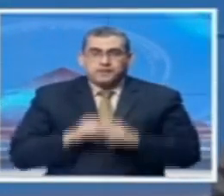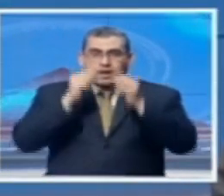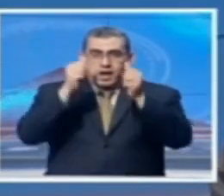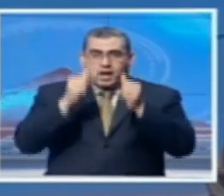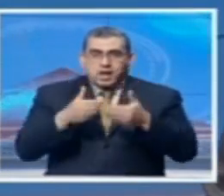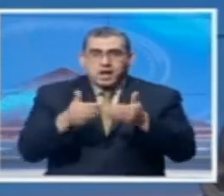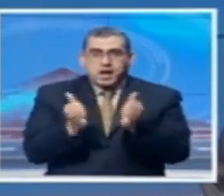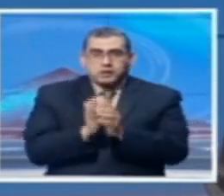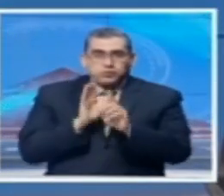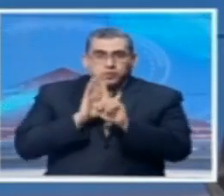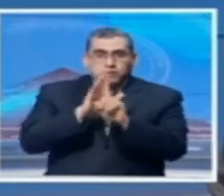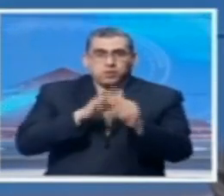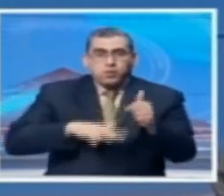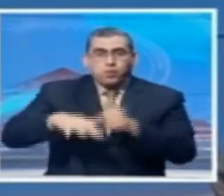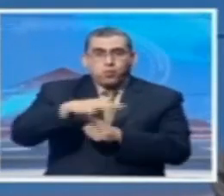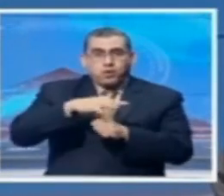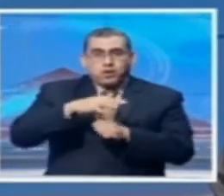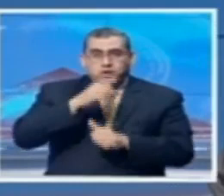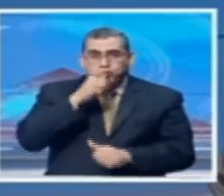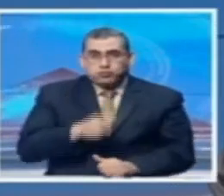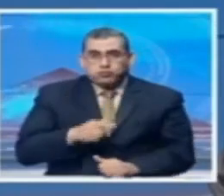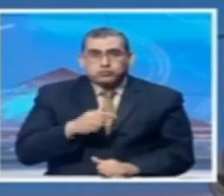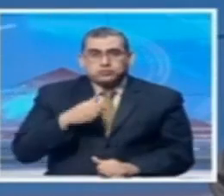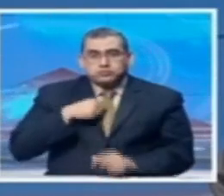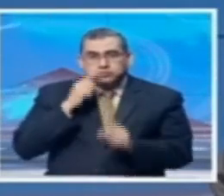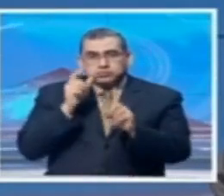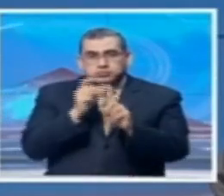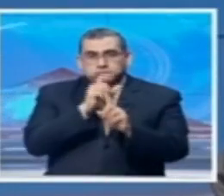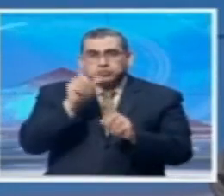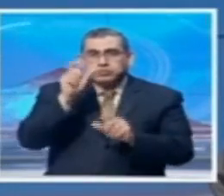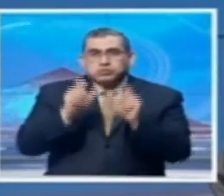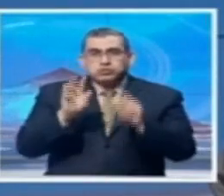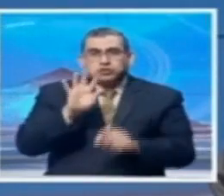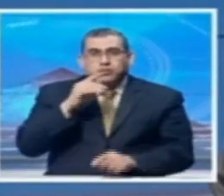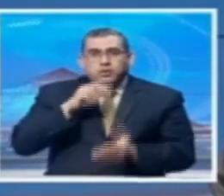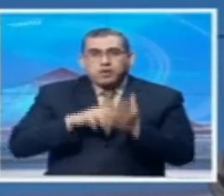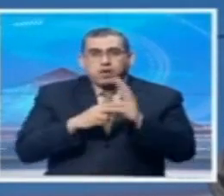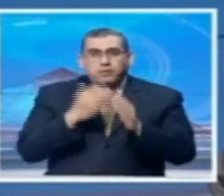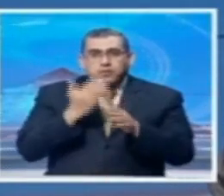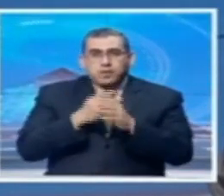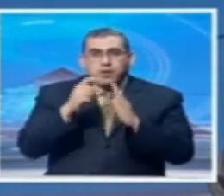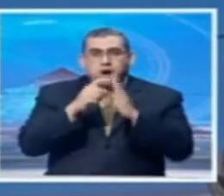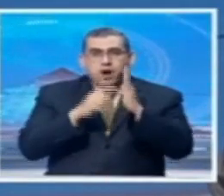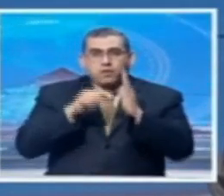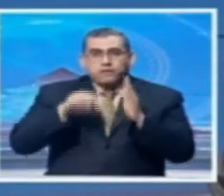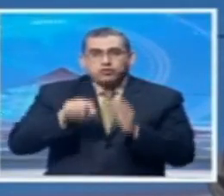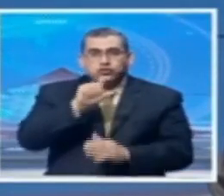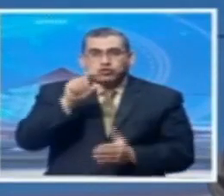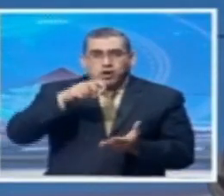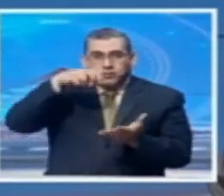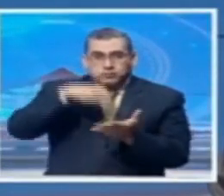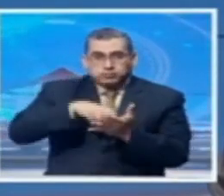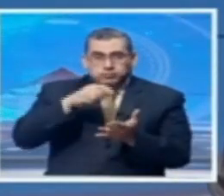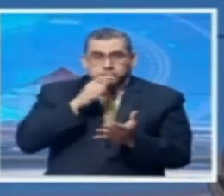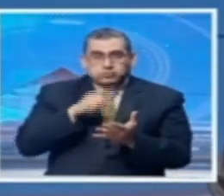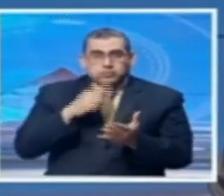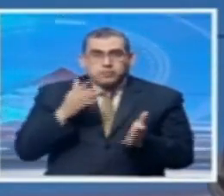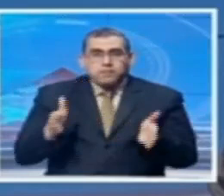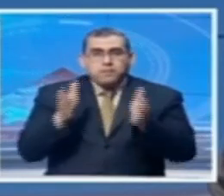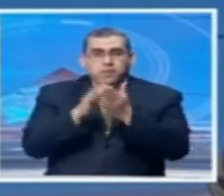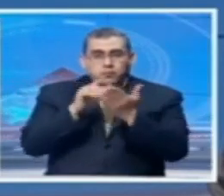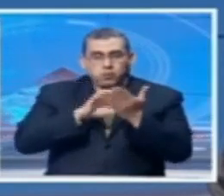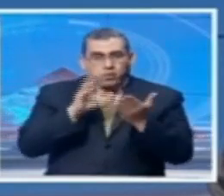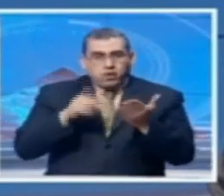أعلن حزب حماة الوطن أنه يتابع ردود الفعل المختلفة تجاه قانون الشهر العقاري، والتي جاءت في مجملها